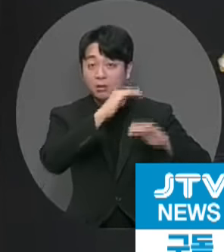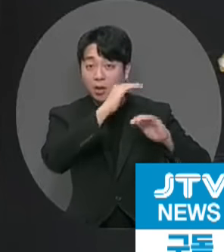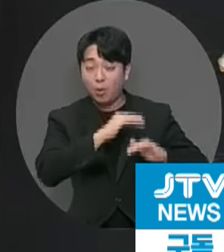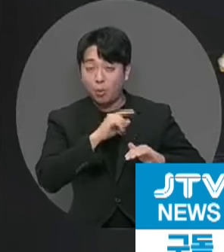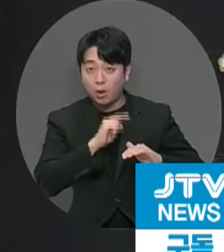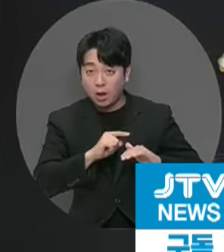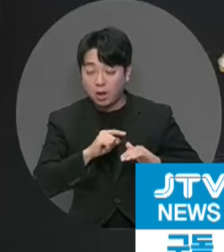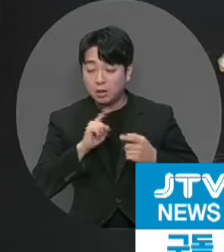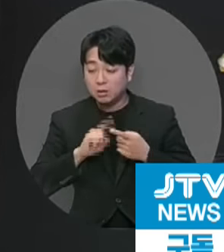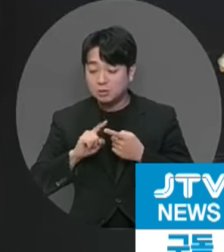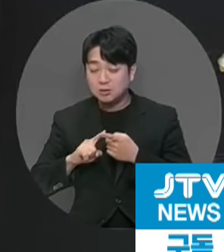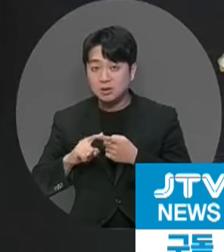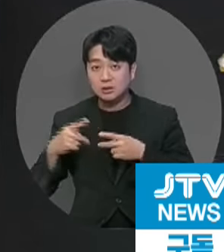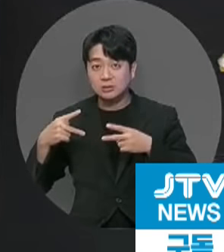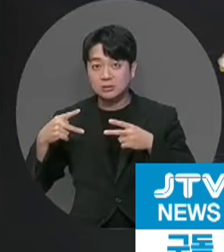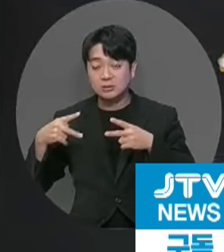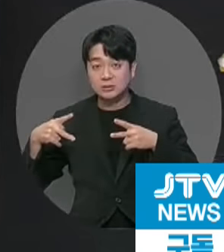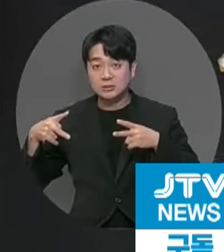왜 삭제했을까?